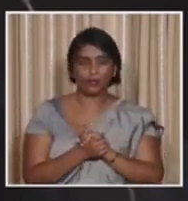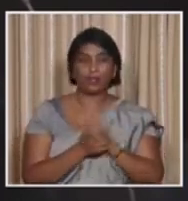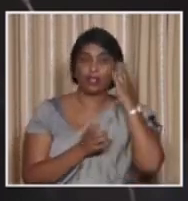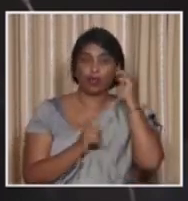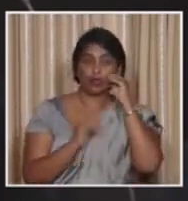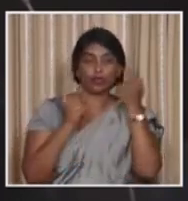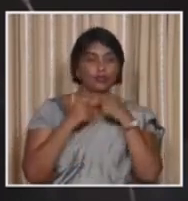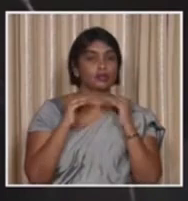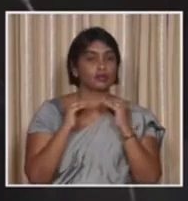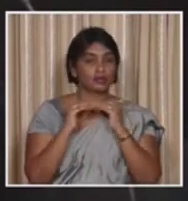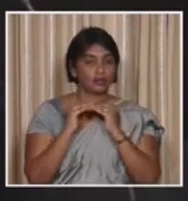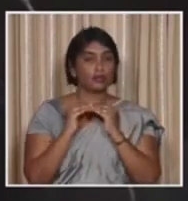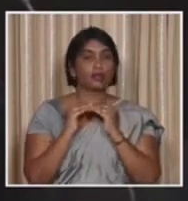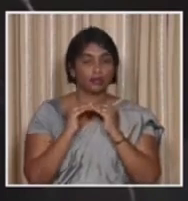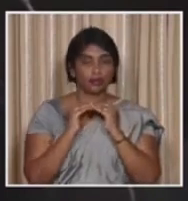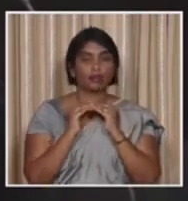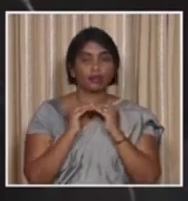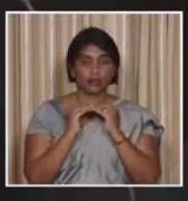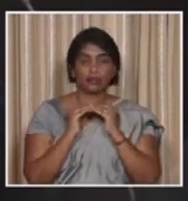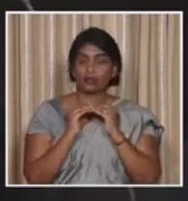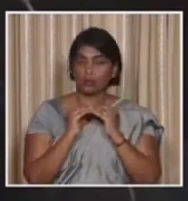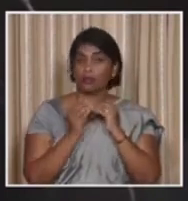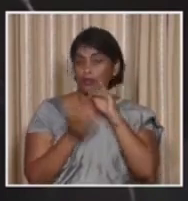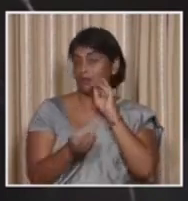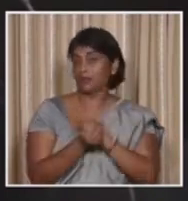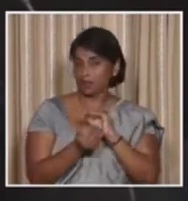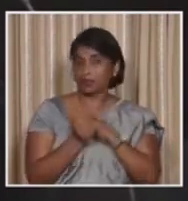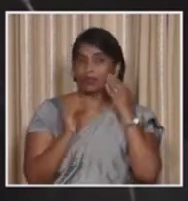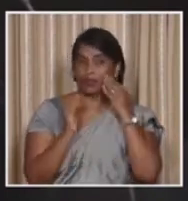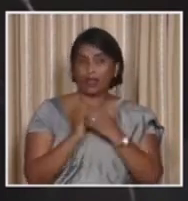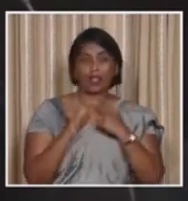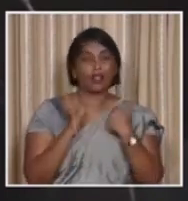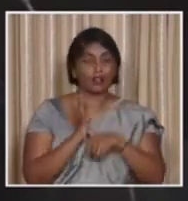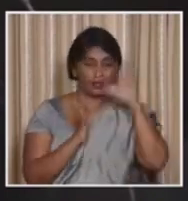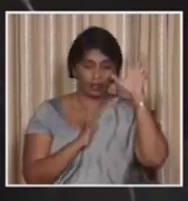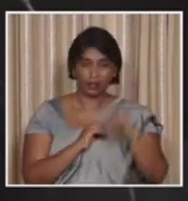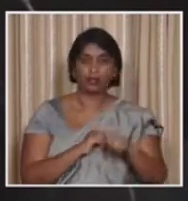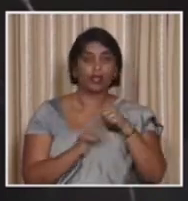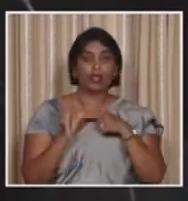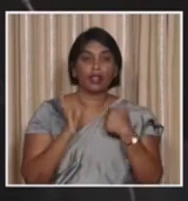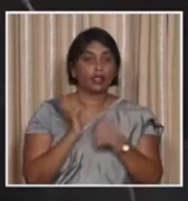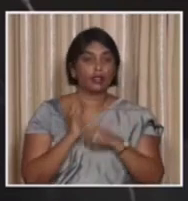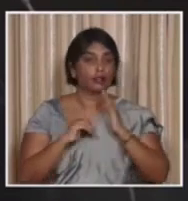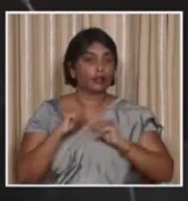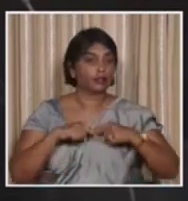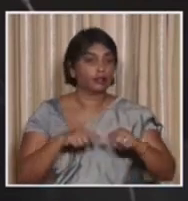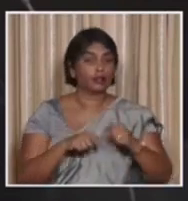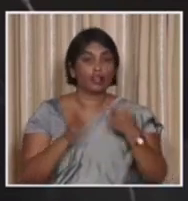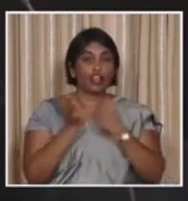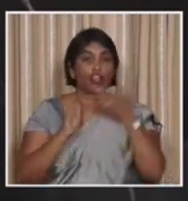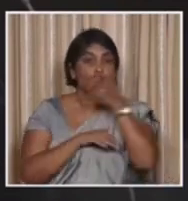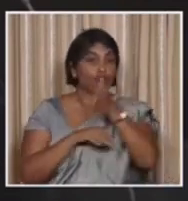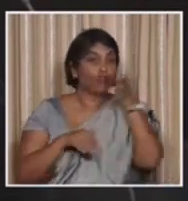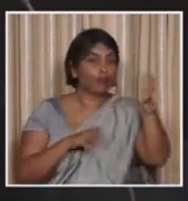ස්ත්‍රී පුරුෂ සමාජභාවයේ සමානාත්මතාවය ආරක්ෂා කිරීම සඳහා පනතක් ගෙනලා තිනවා. පනත ක්‍රියාත්මක වෙන්න ඕනේ කාමරවල්